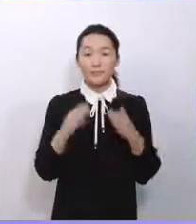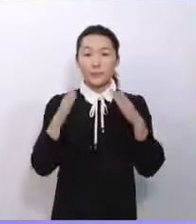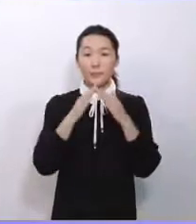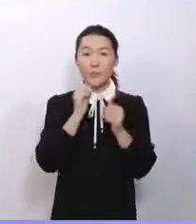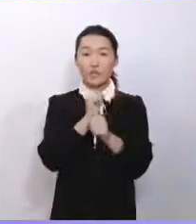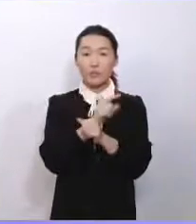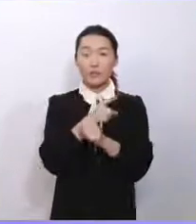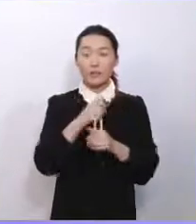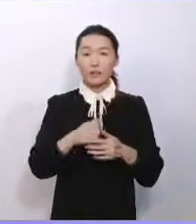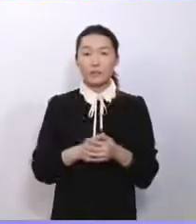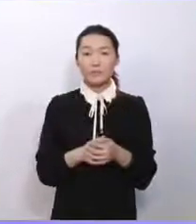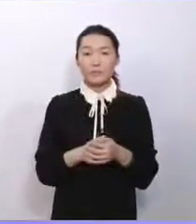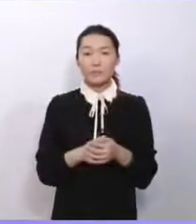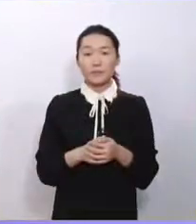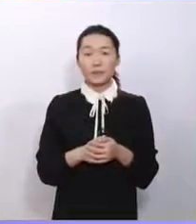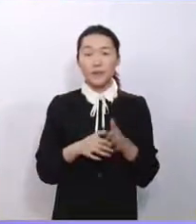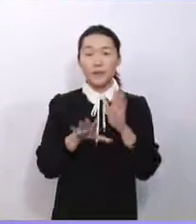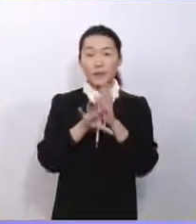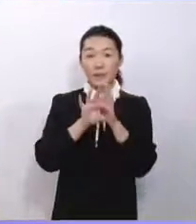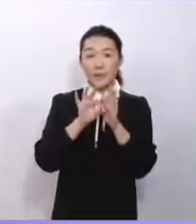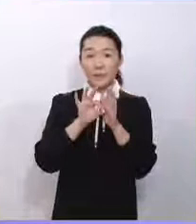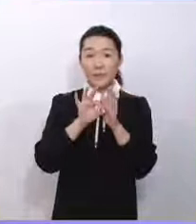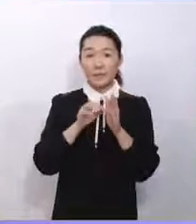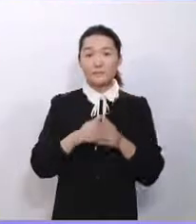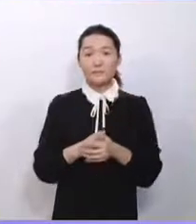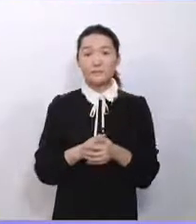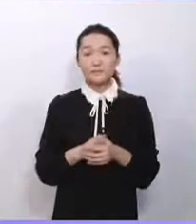Домашнее задание на выбор.